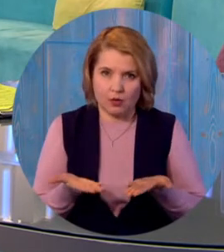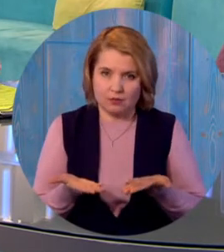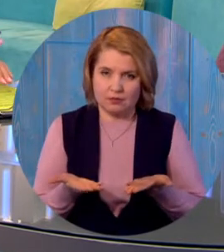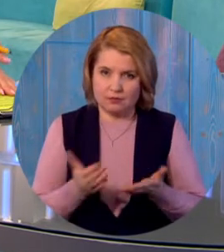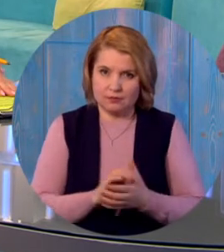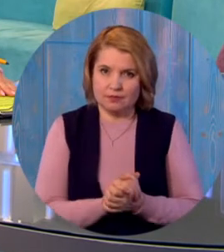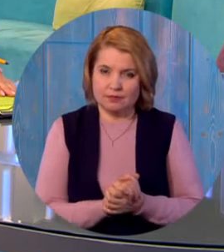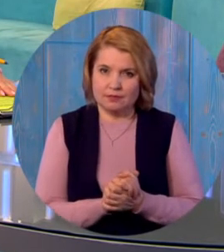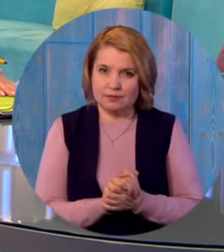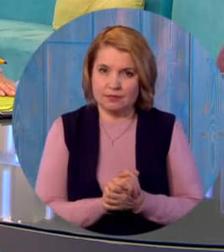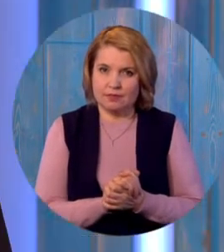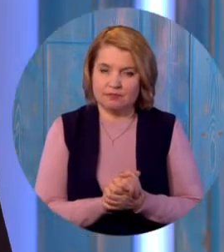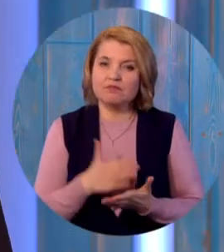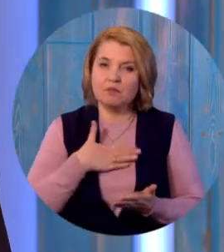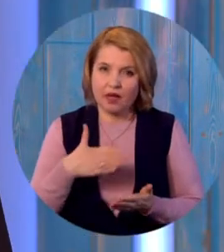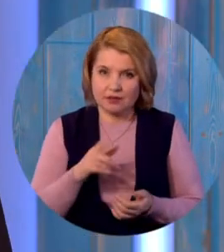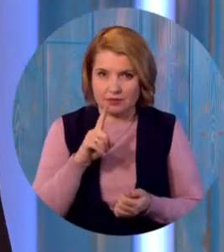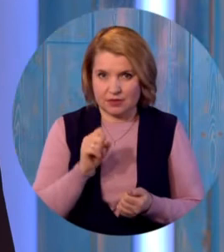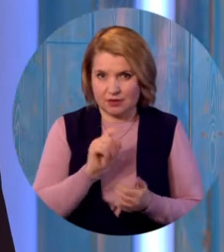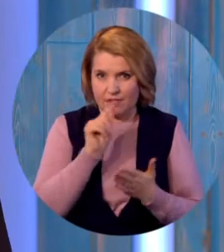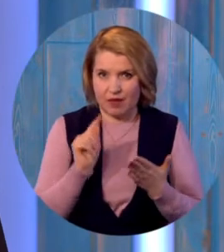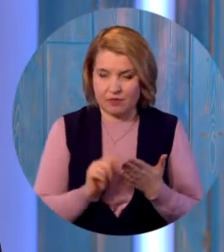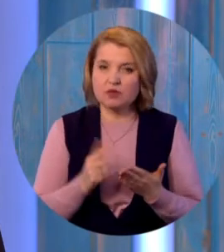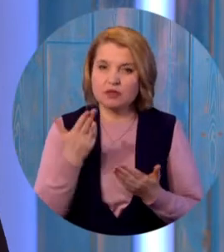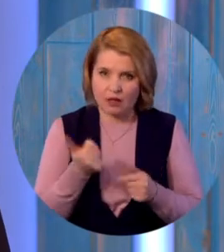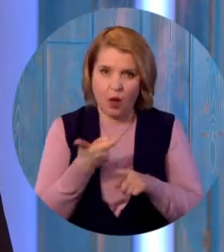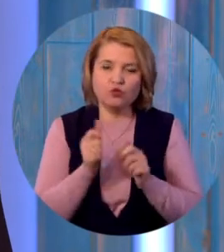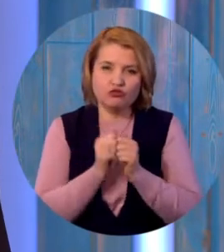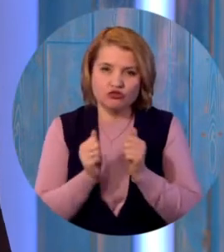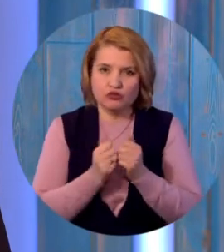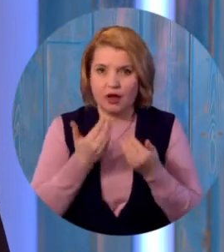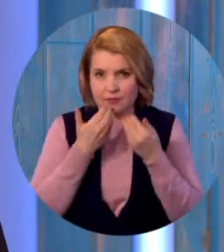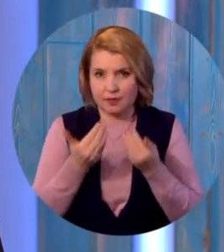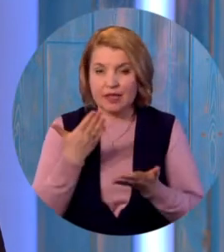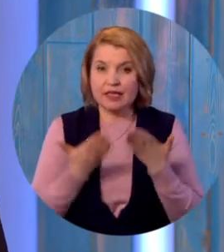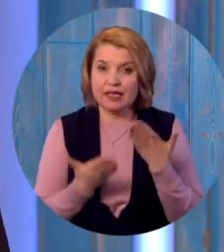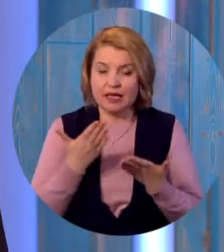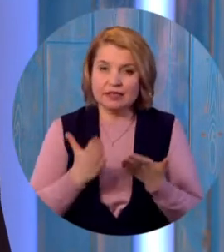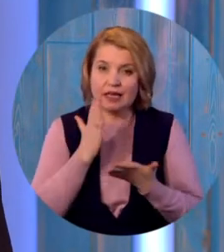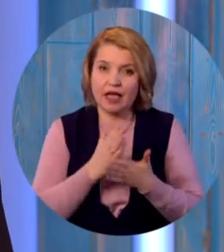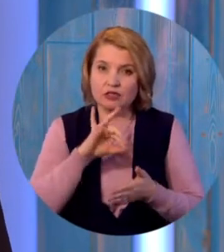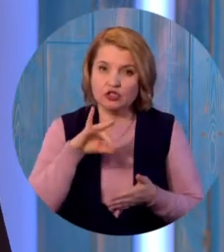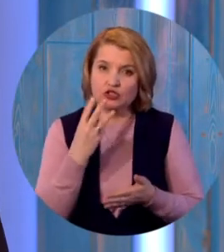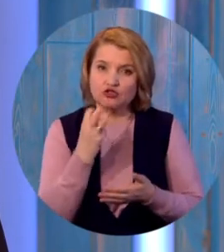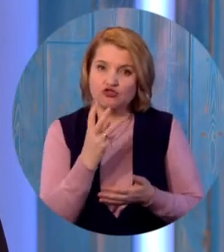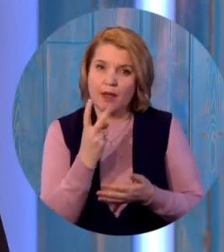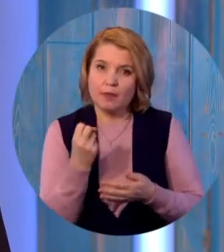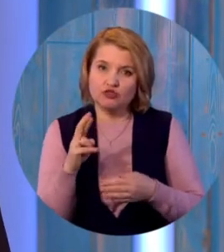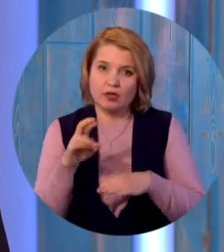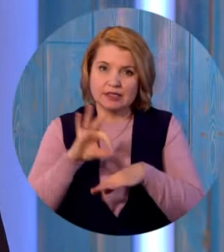за звонок. Спасибо, спасибо за вопрос. Достаточно тоже часто спрашивают. Если есть ишемическая болезнь сердца, но